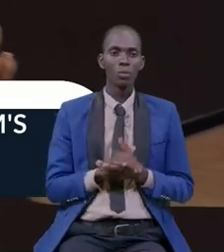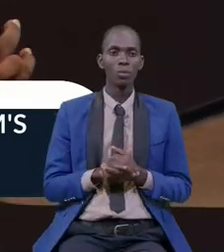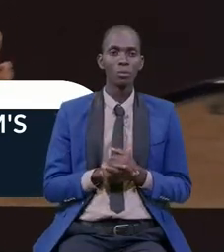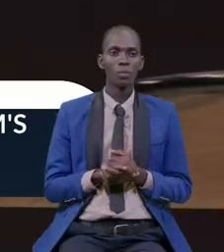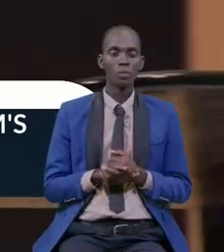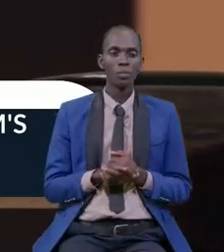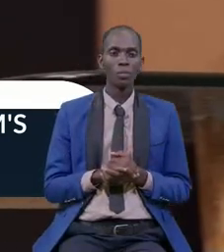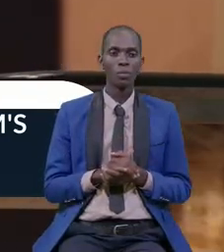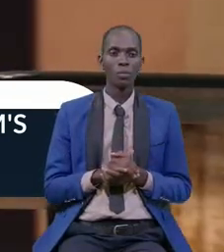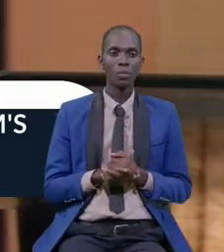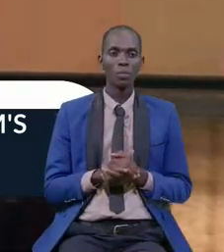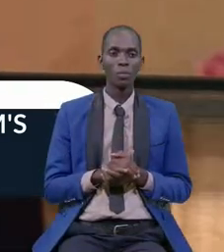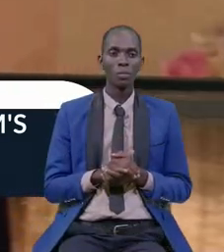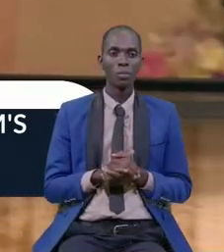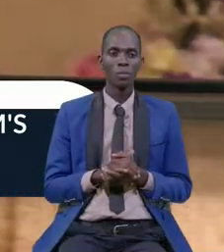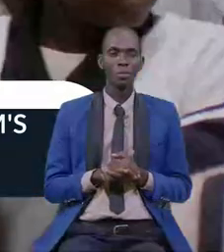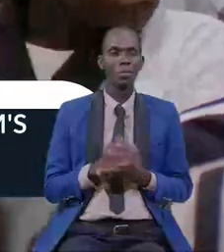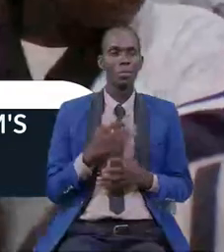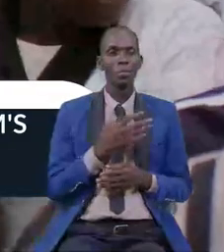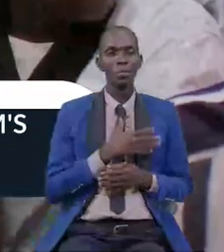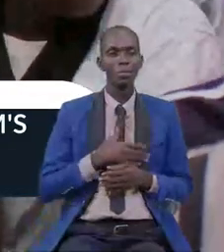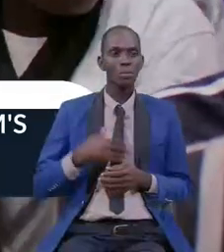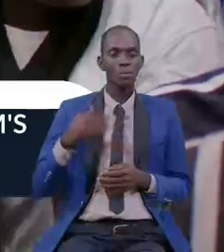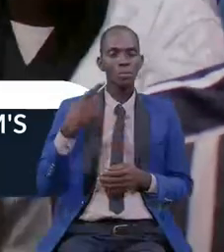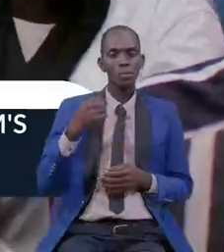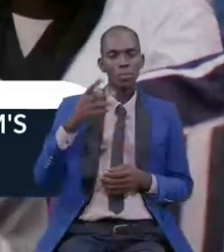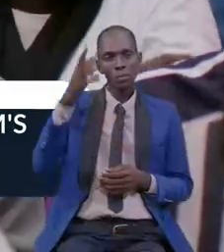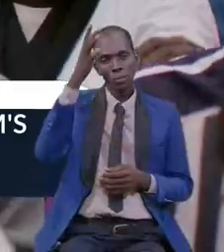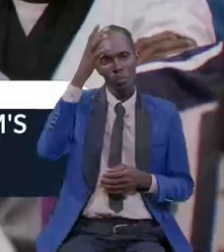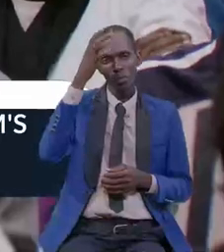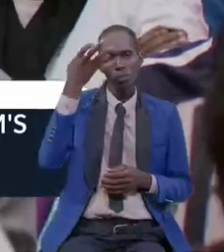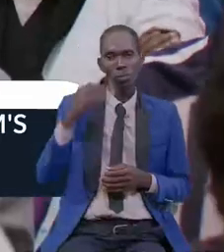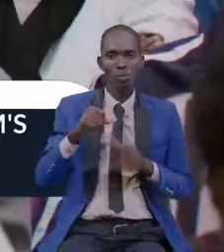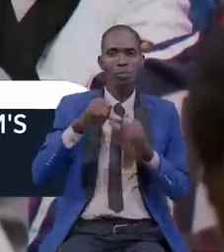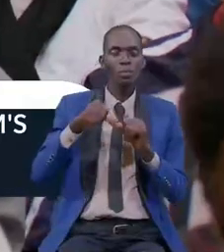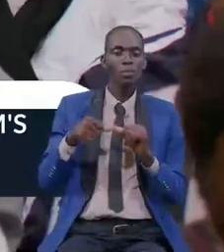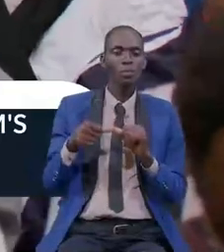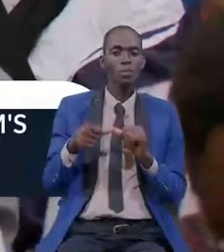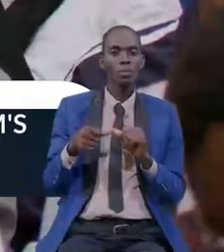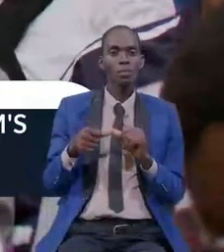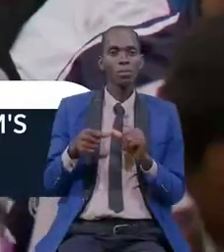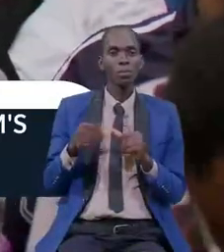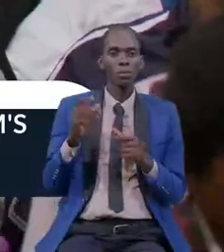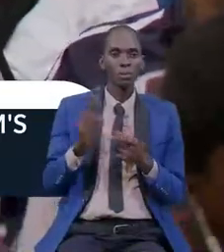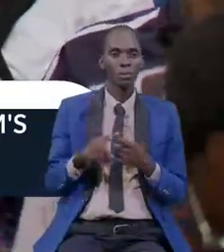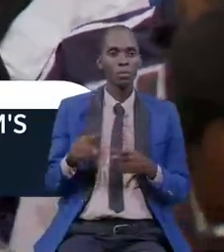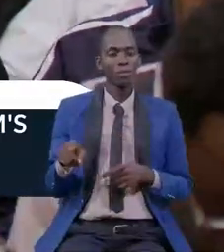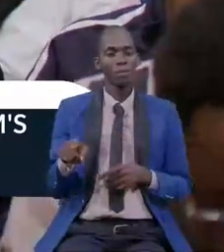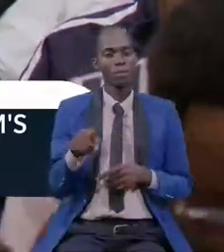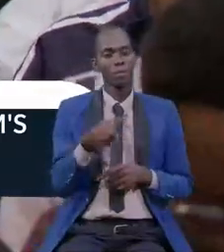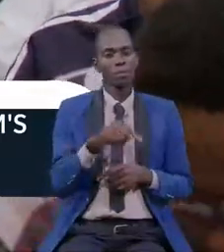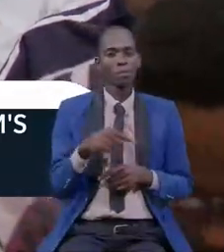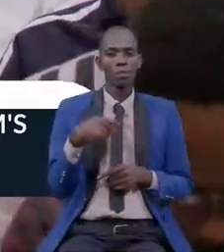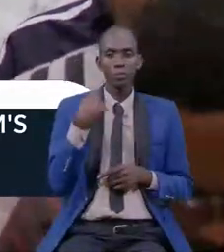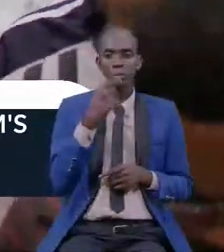12 et le père les des circoncis qui ne sont